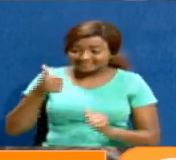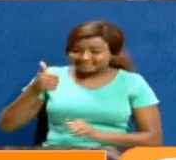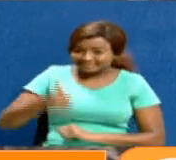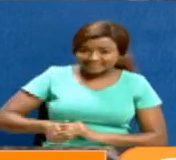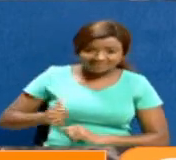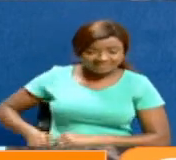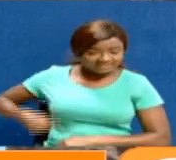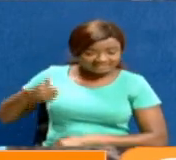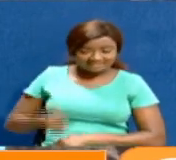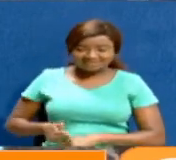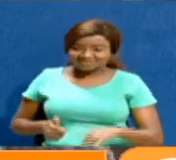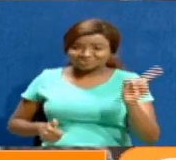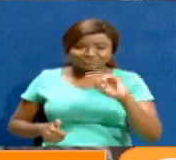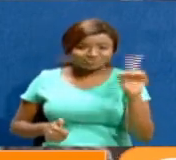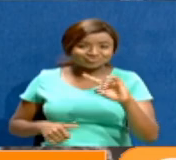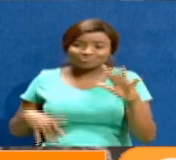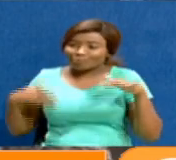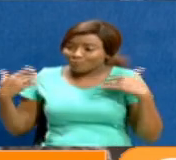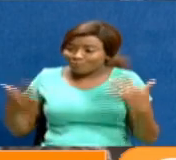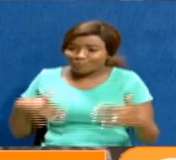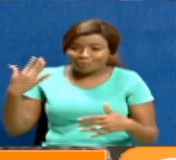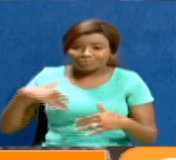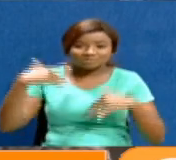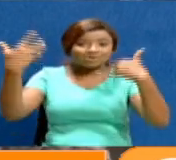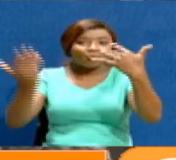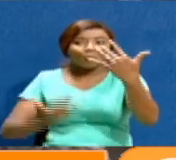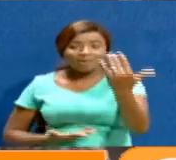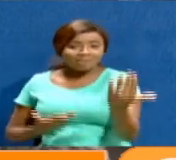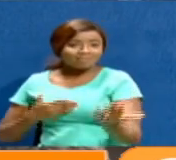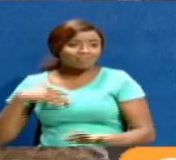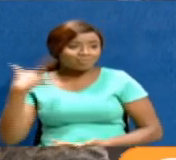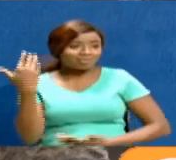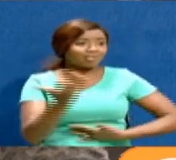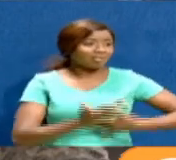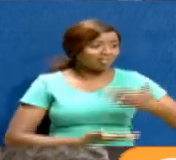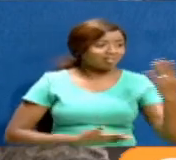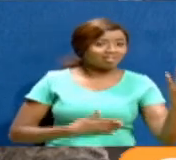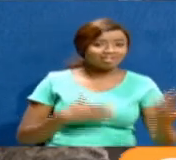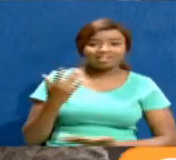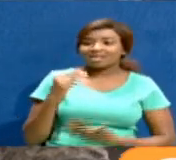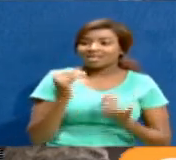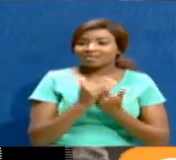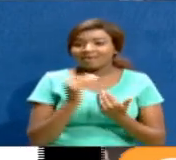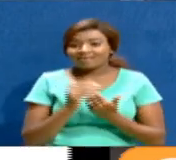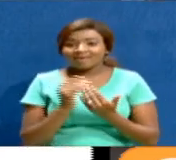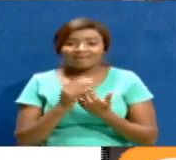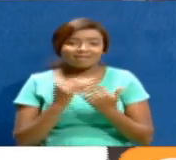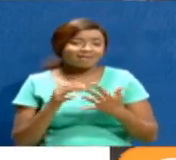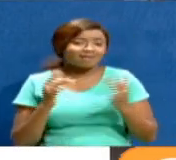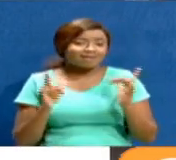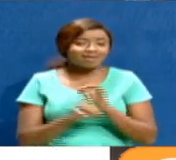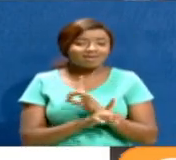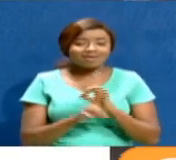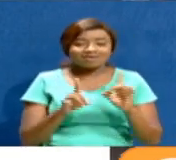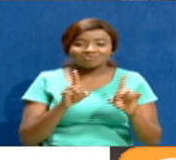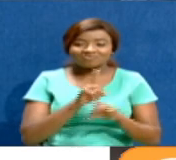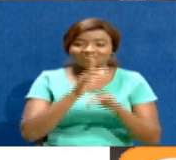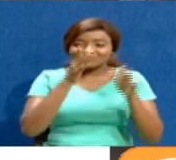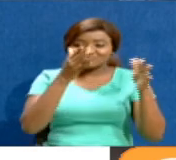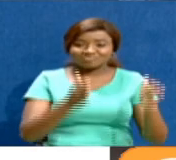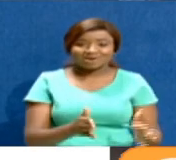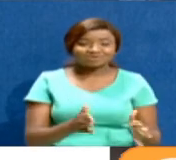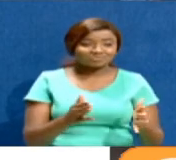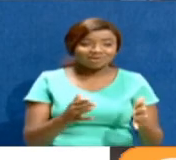and warm welcome. She actually treated everybody the same, whether you are her biological child or a child